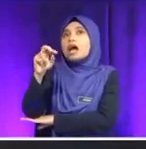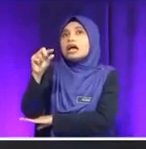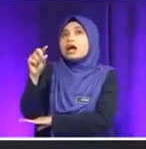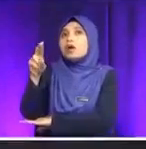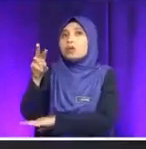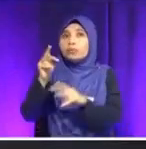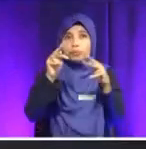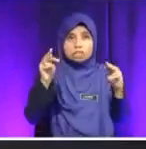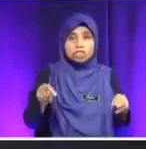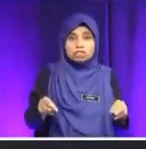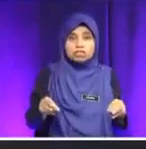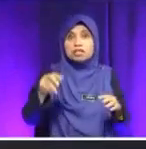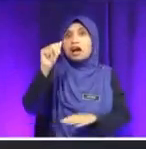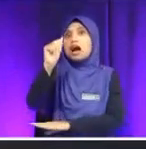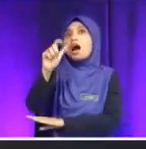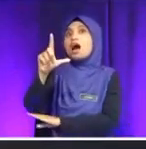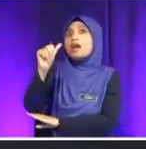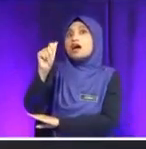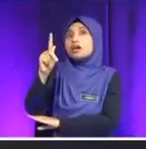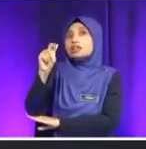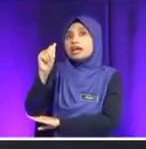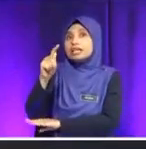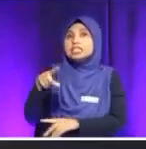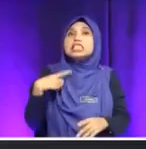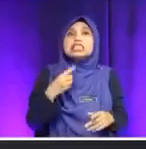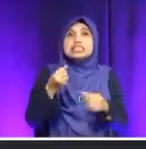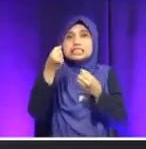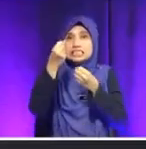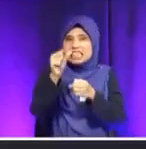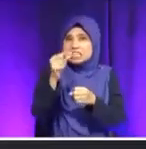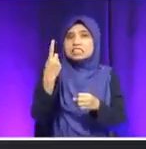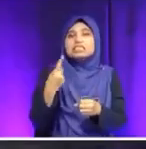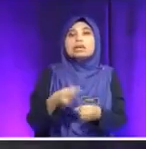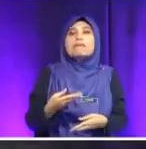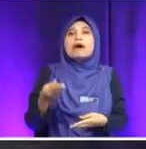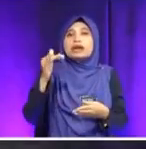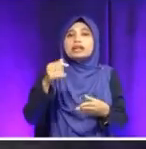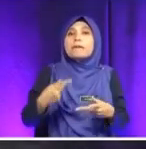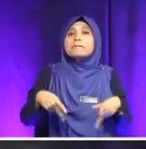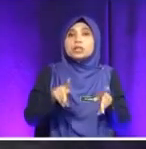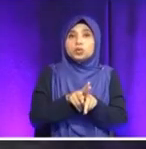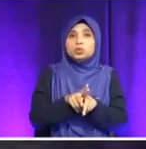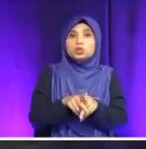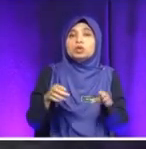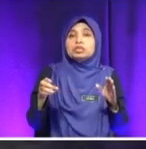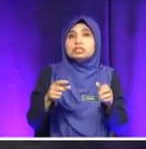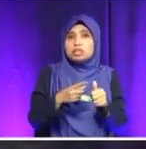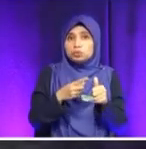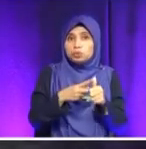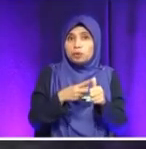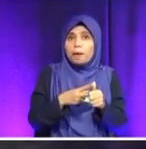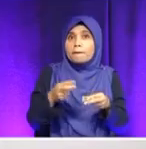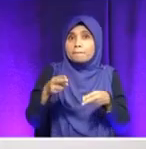Okey, untuk ala kad, kita hanya memerlukan sedikit sahaja. Jadi, kita keluarkan pisau. Pisau. Pisau salad dengan